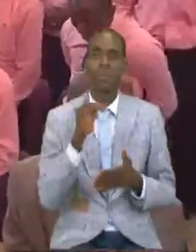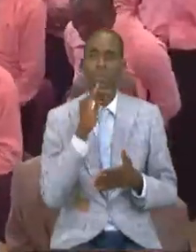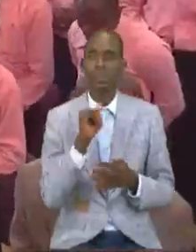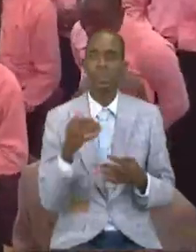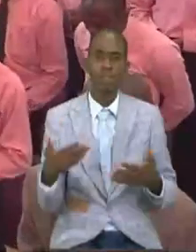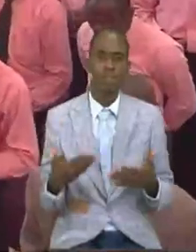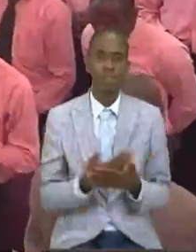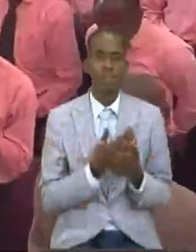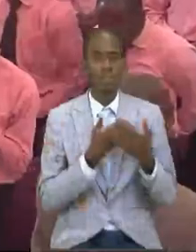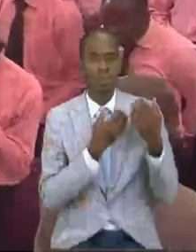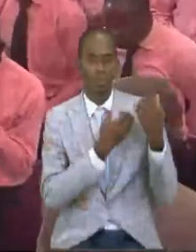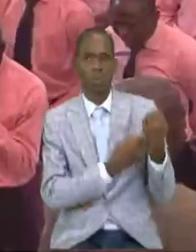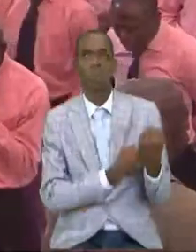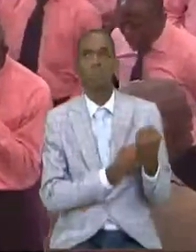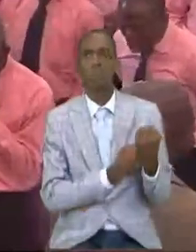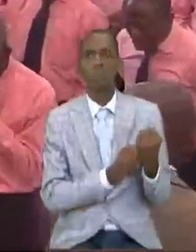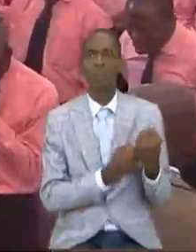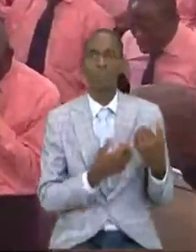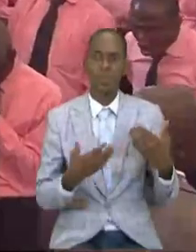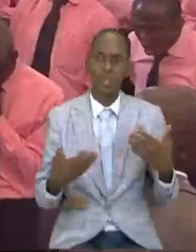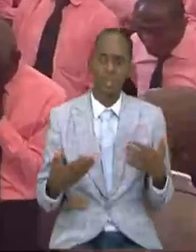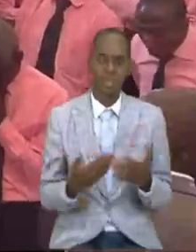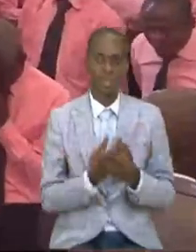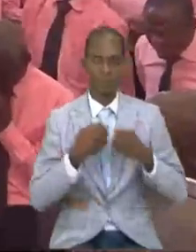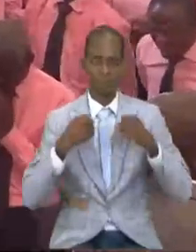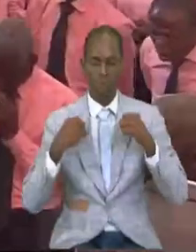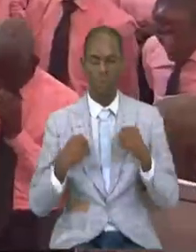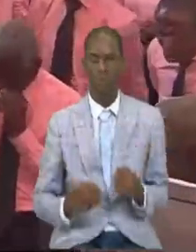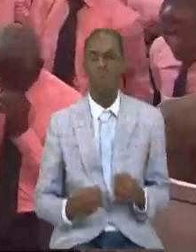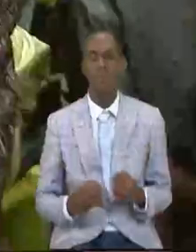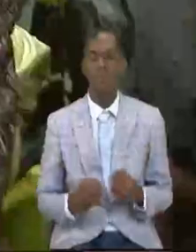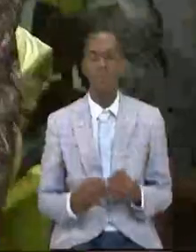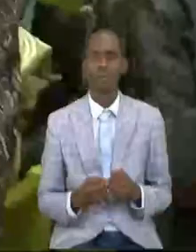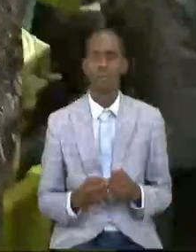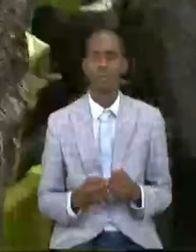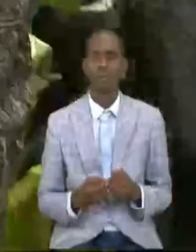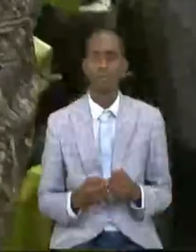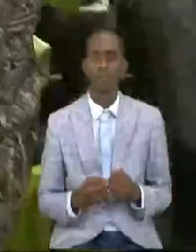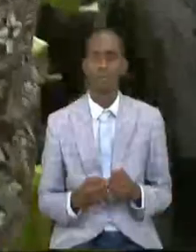Il y a un nouveau courage, une nouvelle énergie.